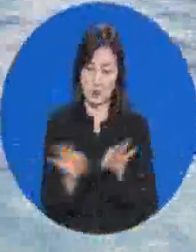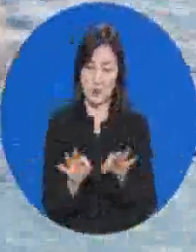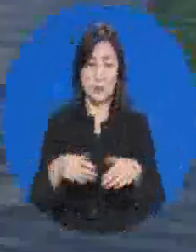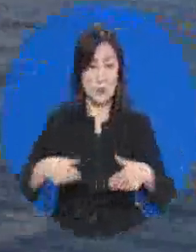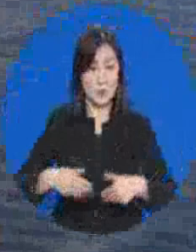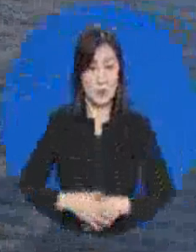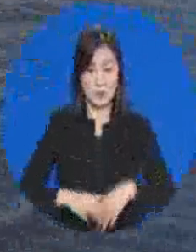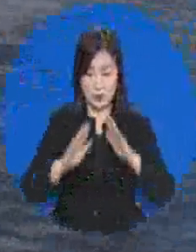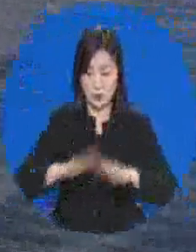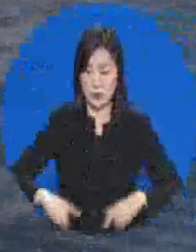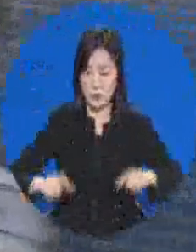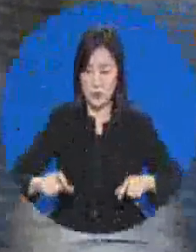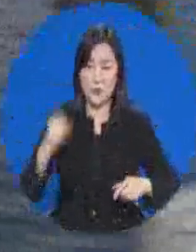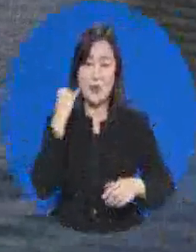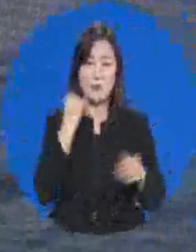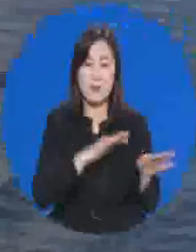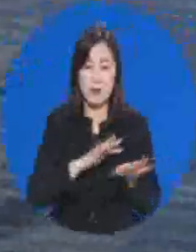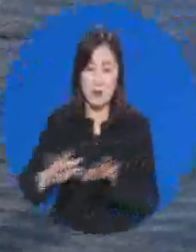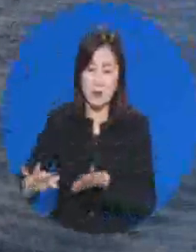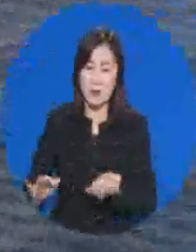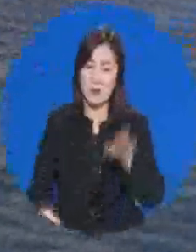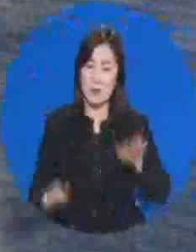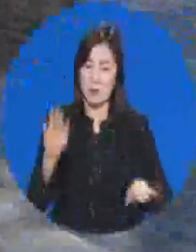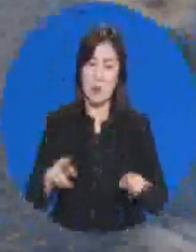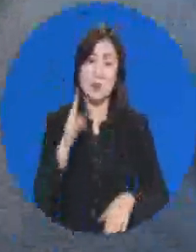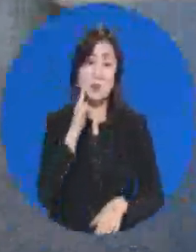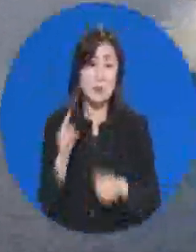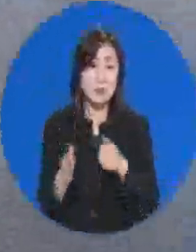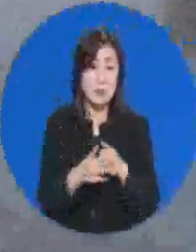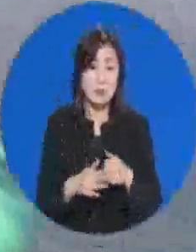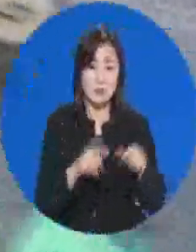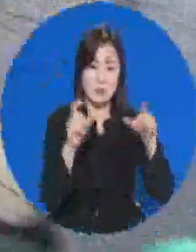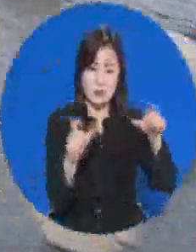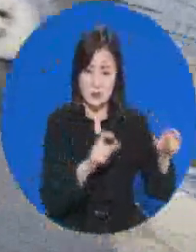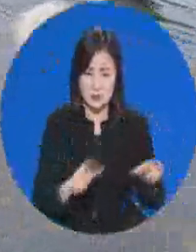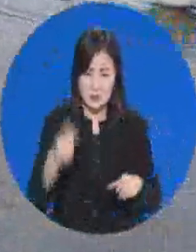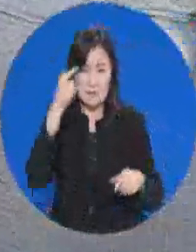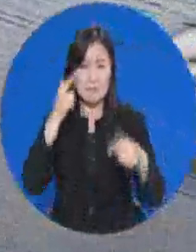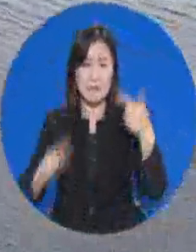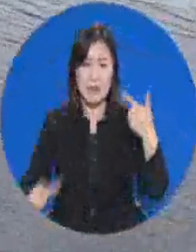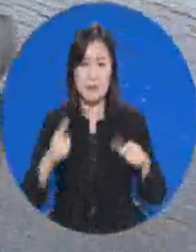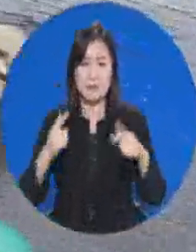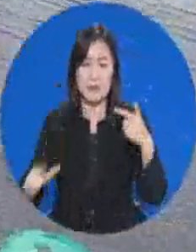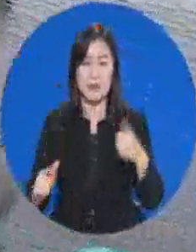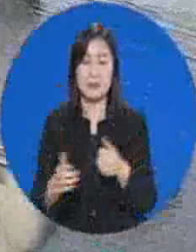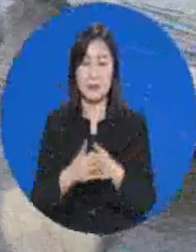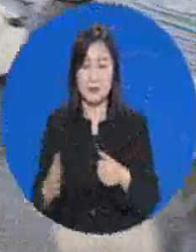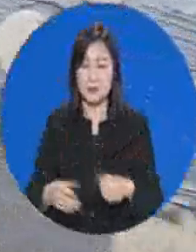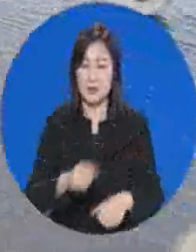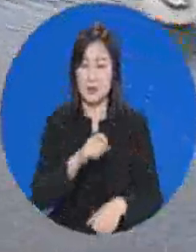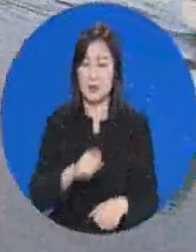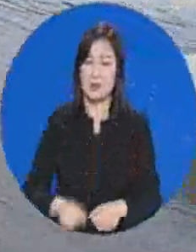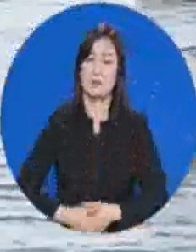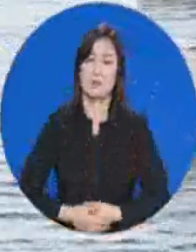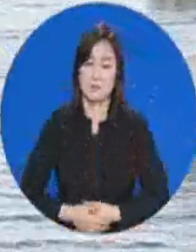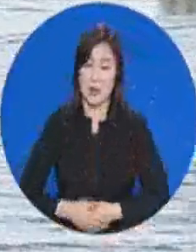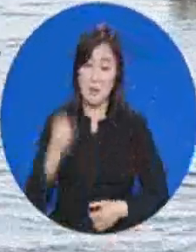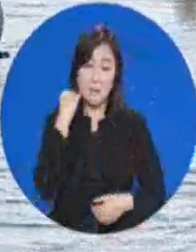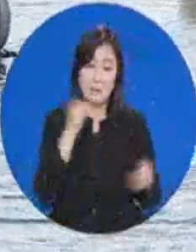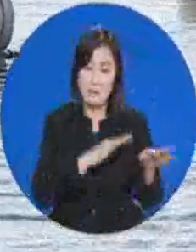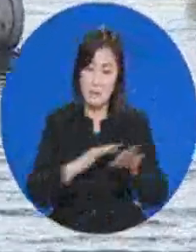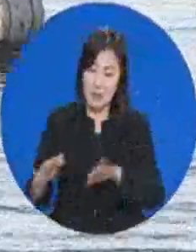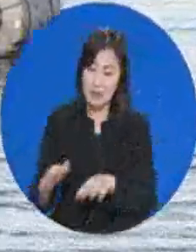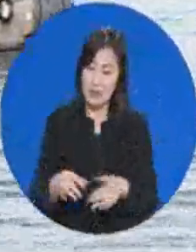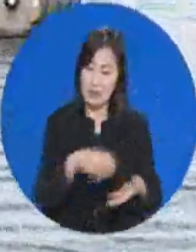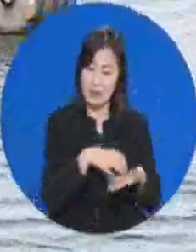시군별로 편차가 너무 큽니다. 시군별로 사업량을 받다 보니 정책의 우선순위나 어장 상황이 아니라